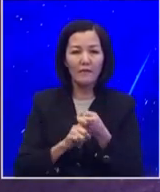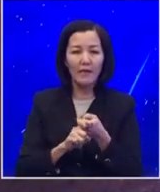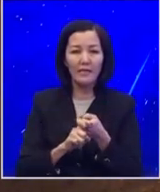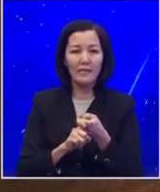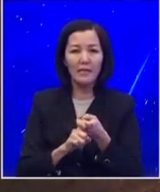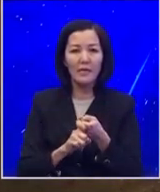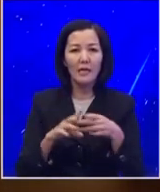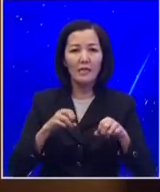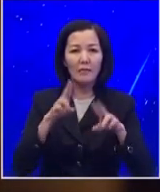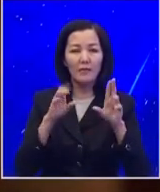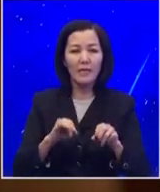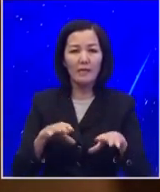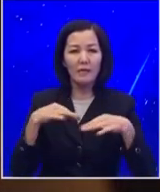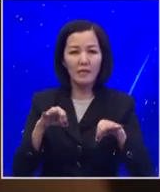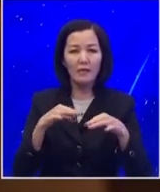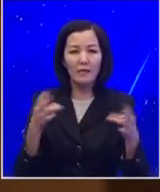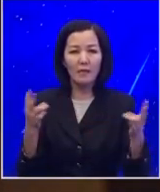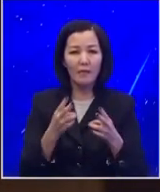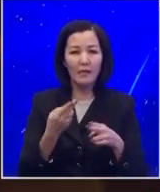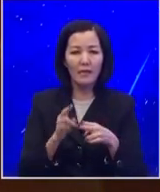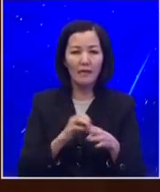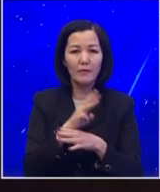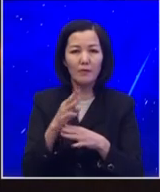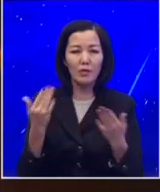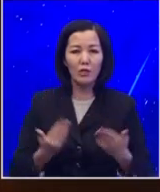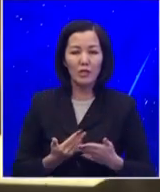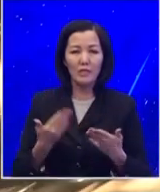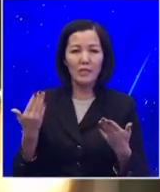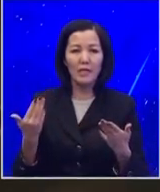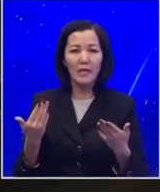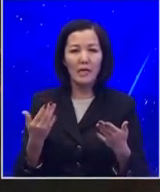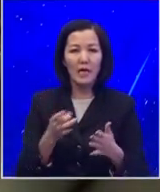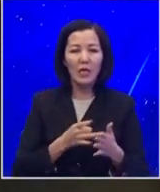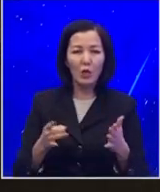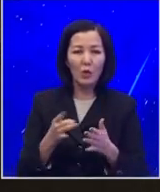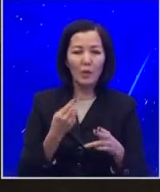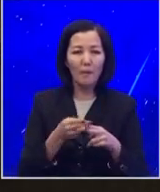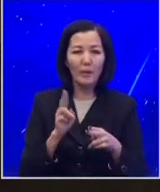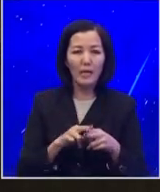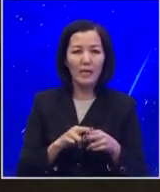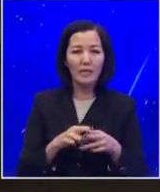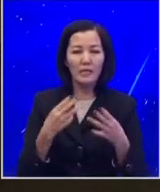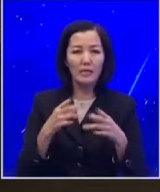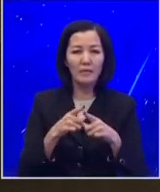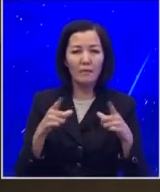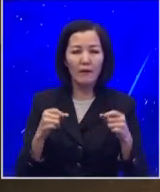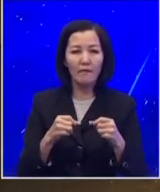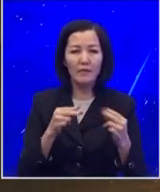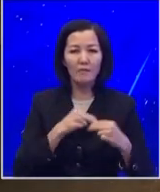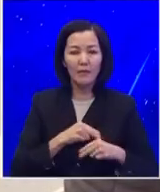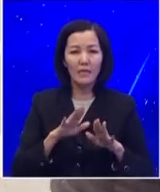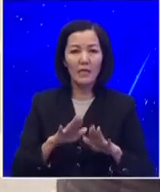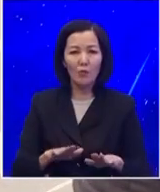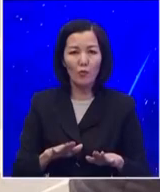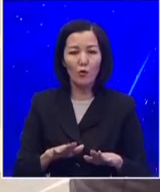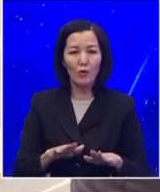и специализированного транспорта, необходимого для обеспечения жизнедеятельности региона при наличии справки с места работы.